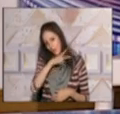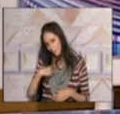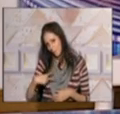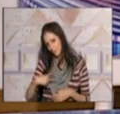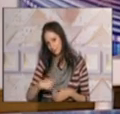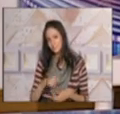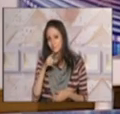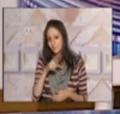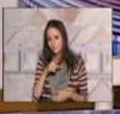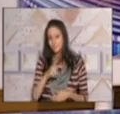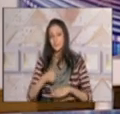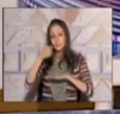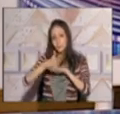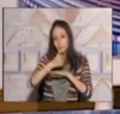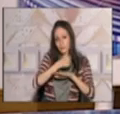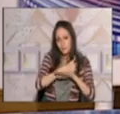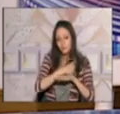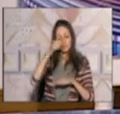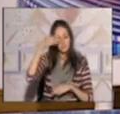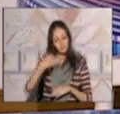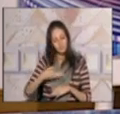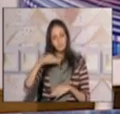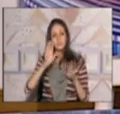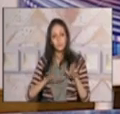على أنه يكون في فكرة